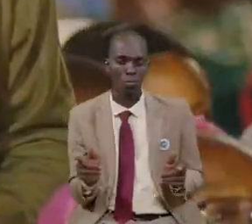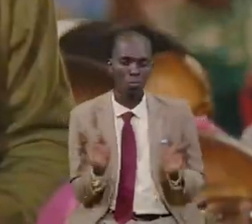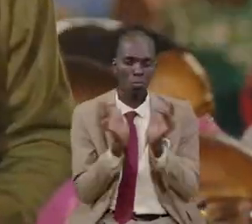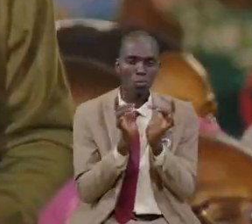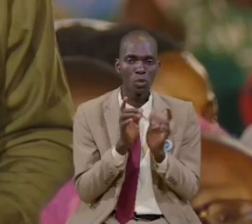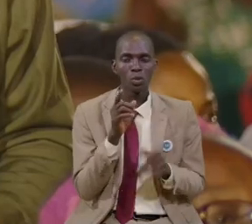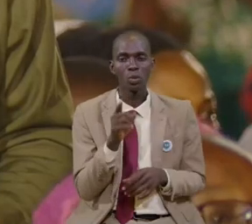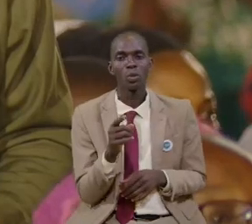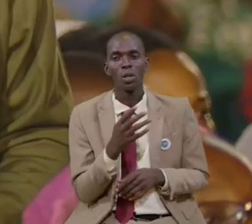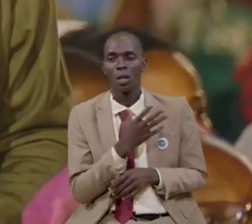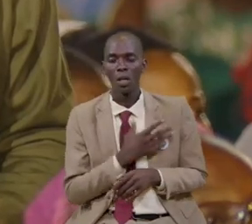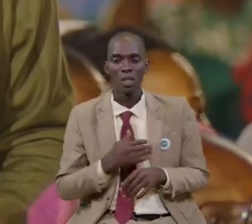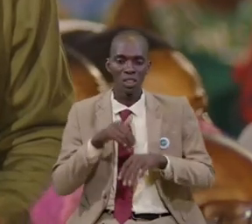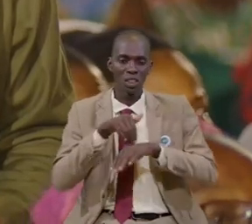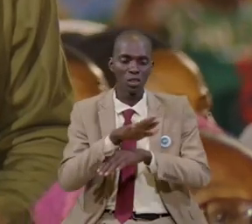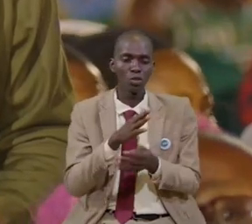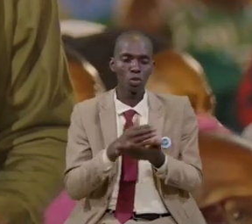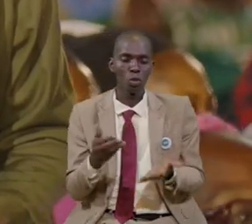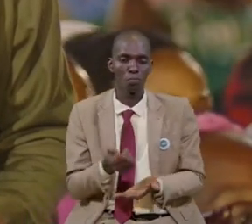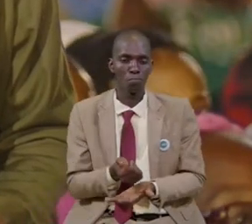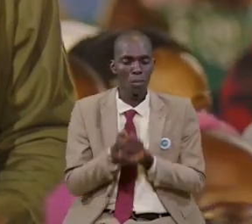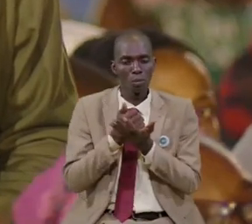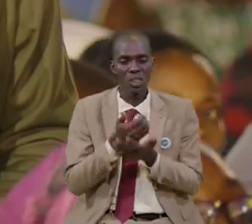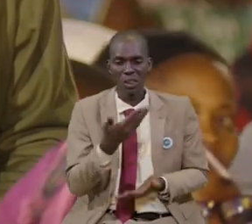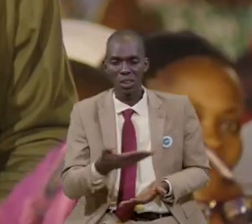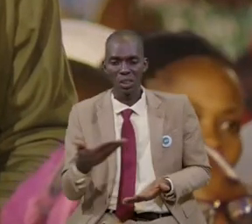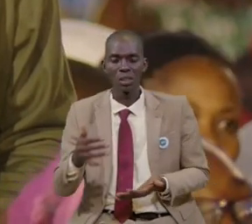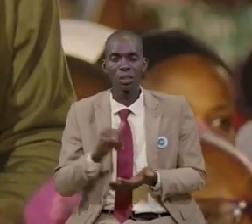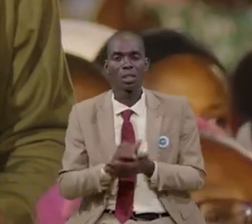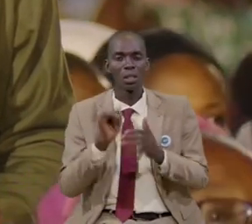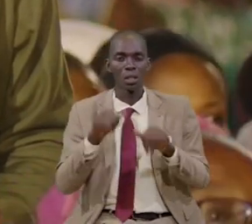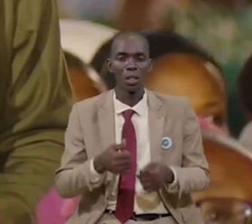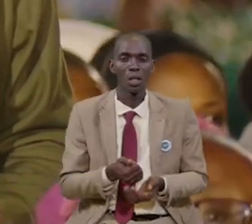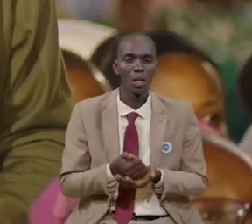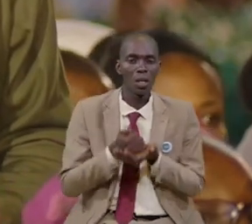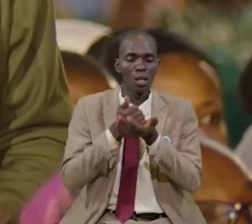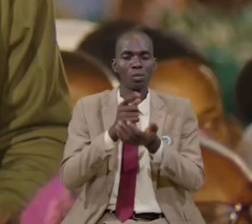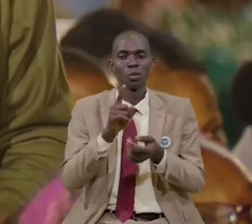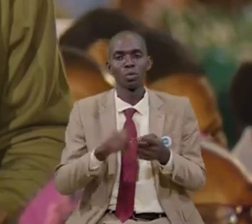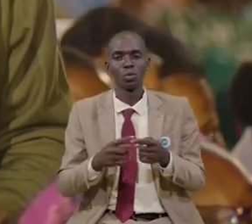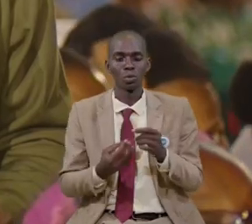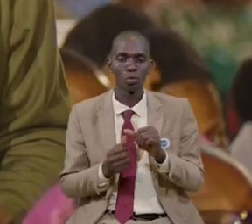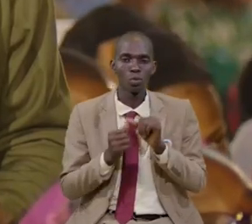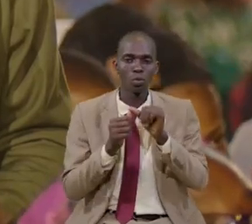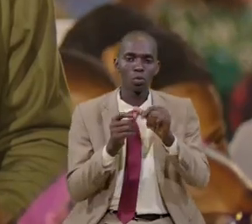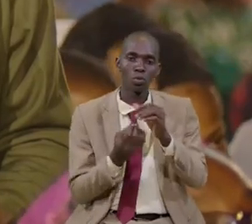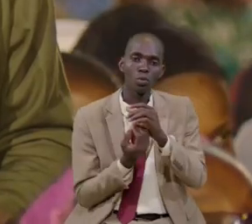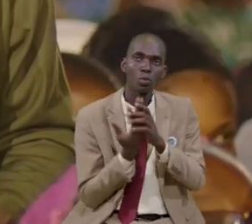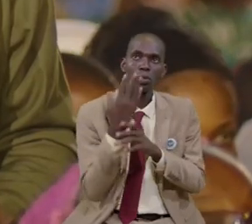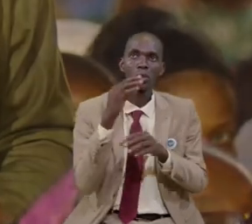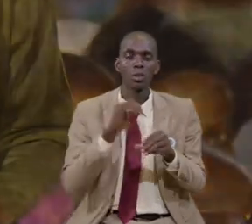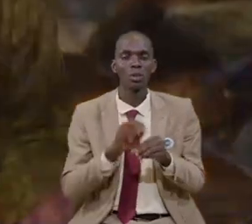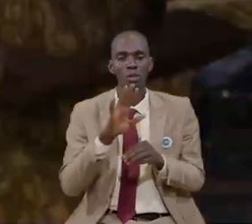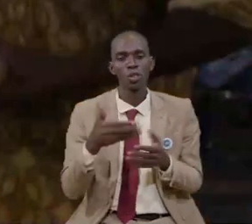Donc, nous prendrons contact avec vous afin de vous envoyer des documents pour vous